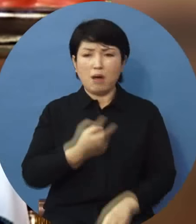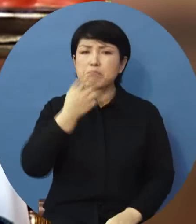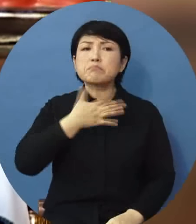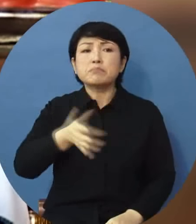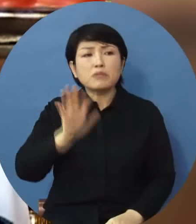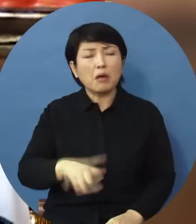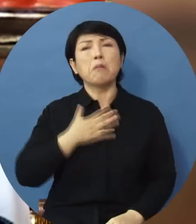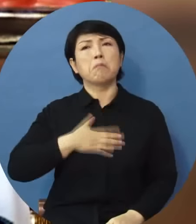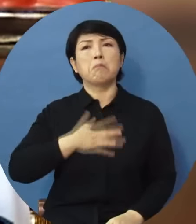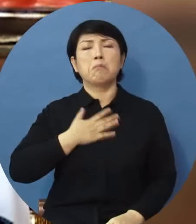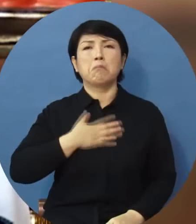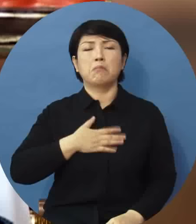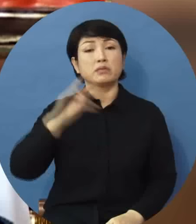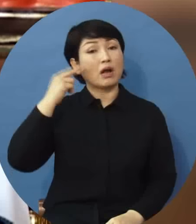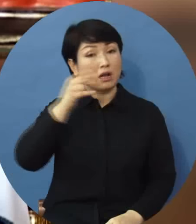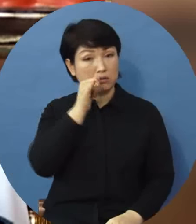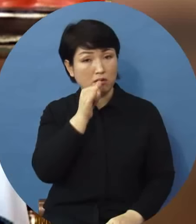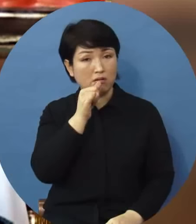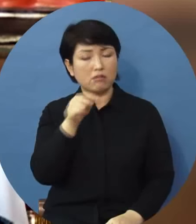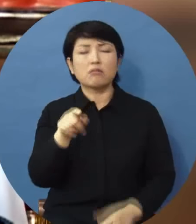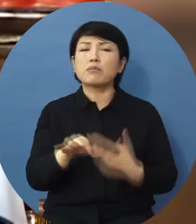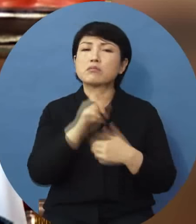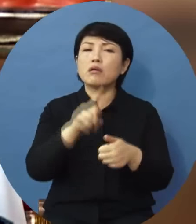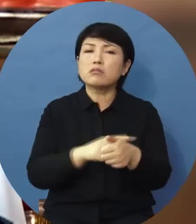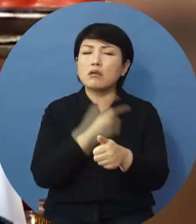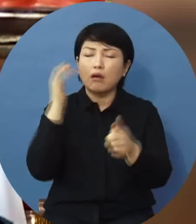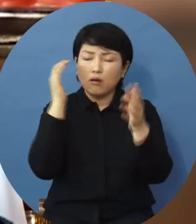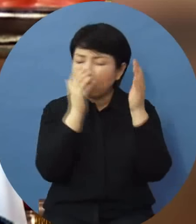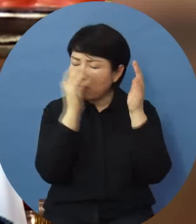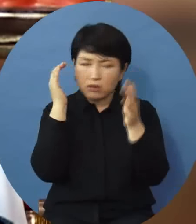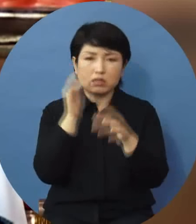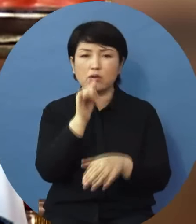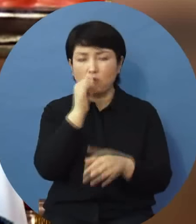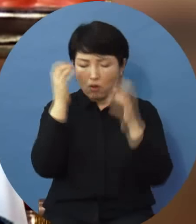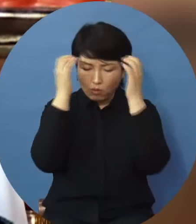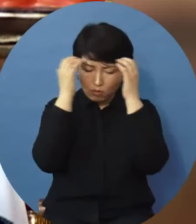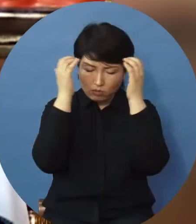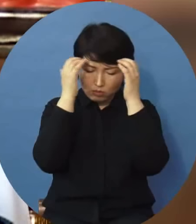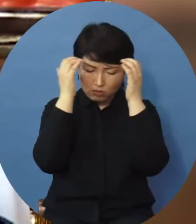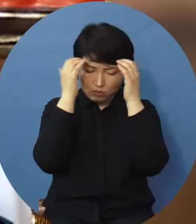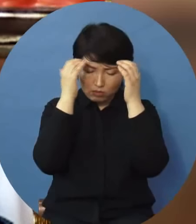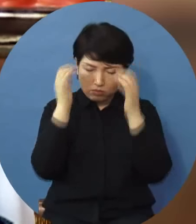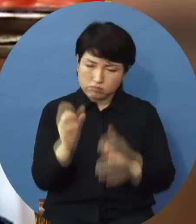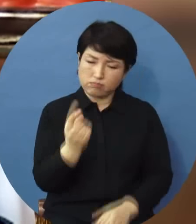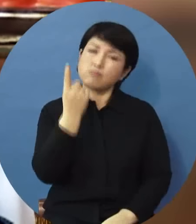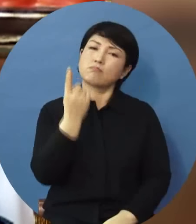배우지도 않고, 이렇게 될 때 많은 혼란이 오고 고통이 생겨나게